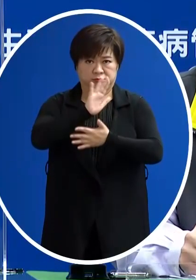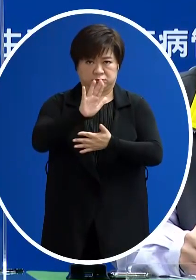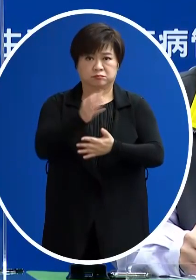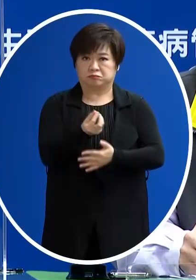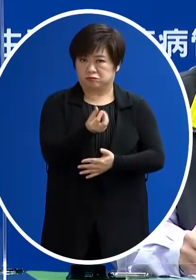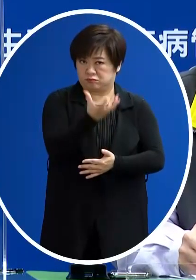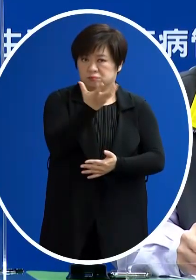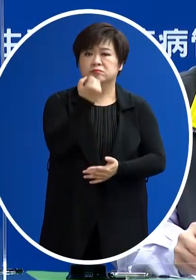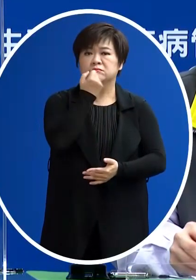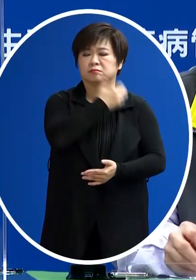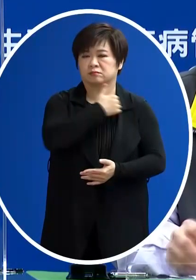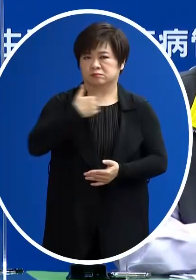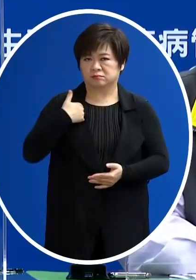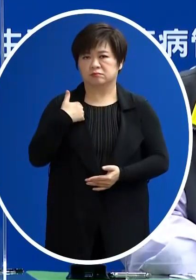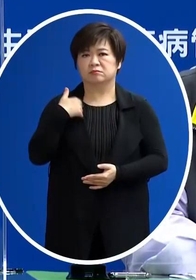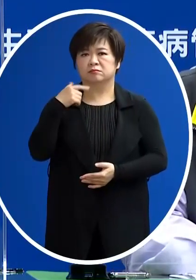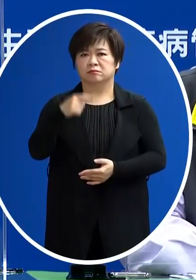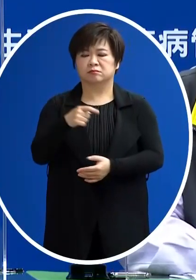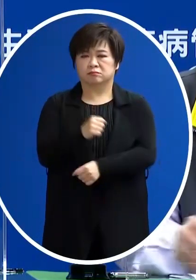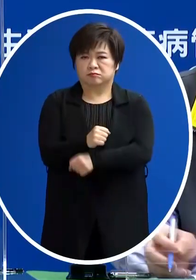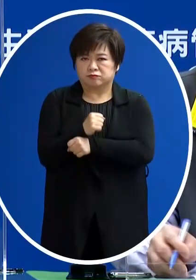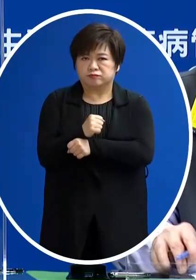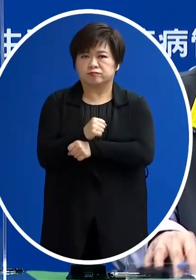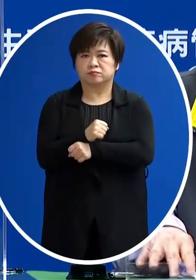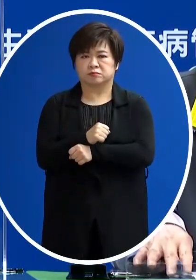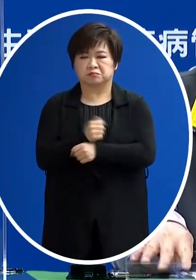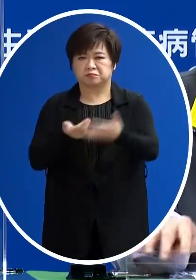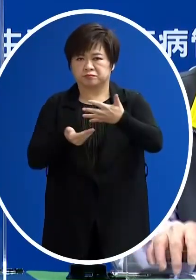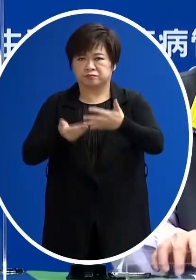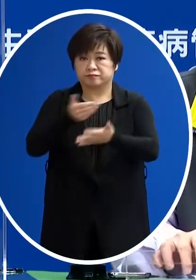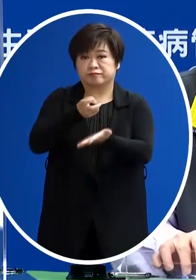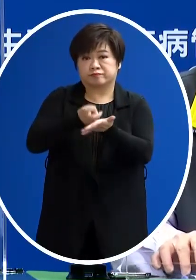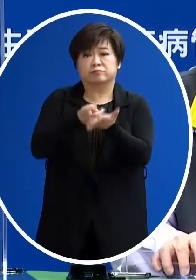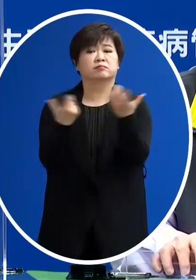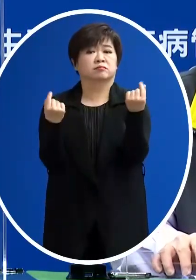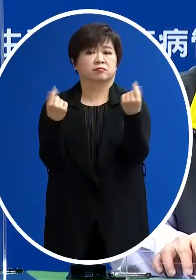来，那所以我们还是要加强的注意。